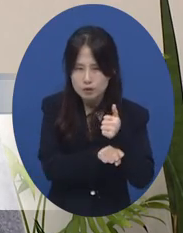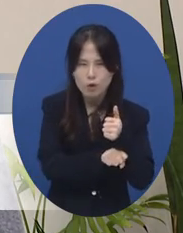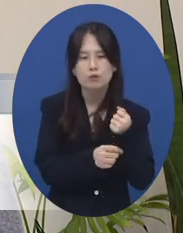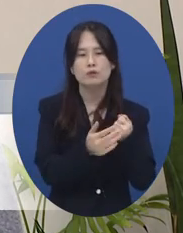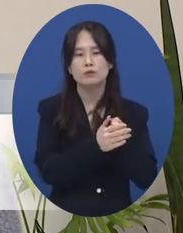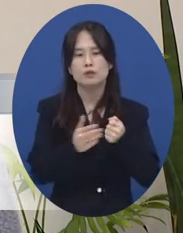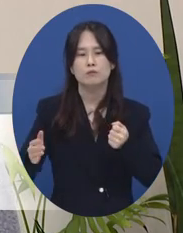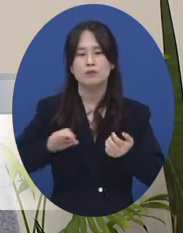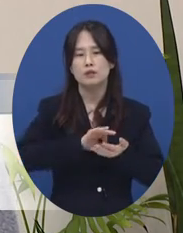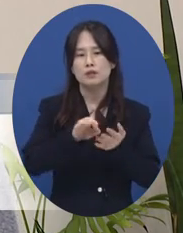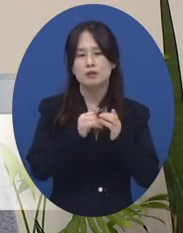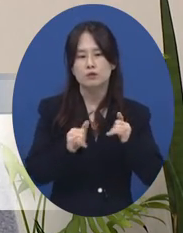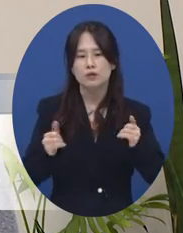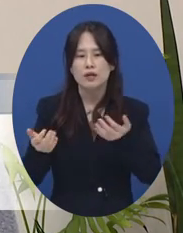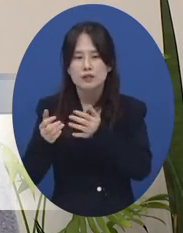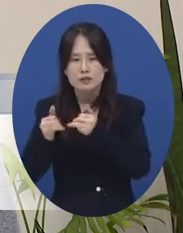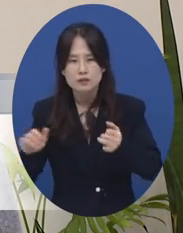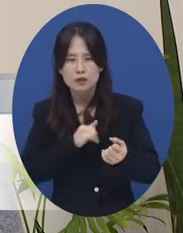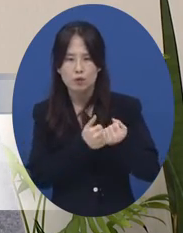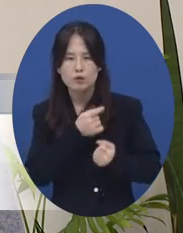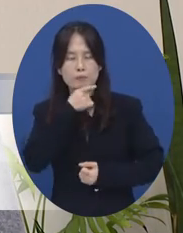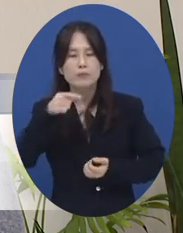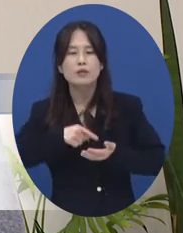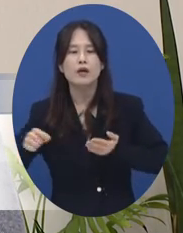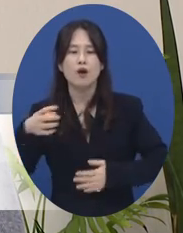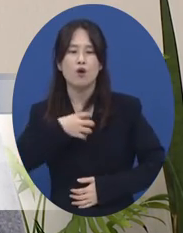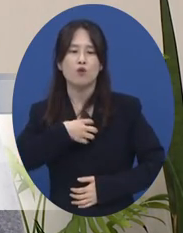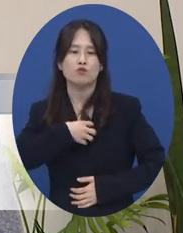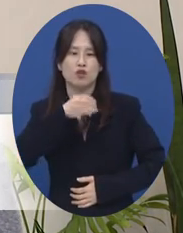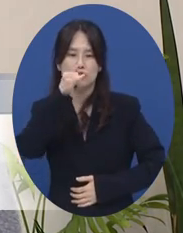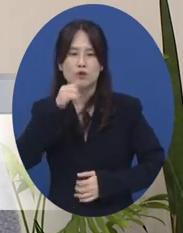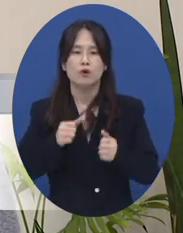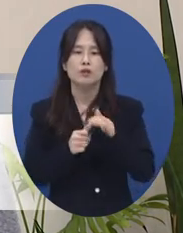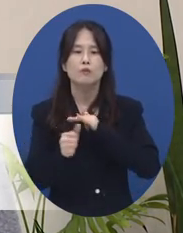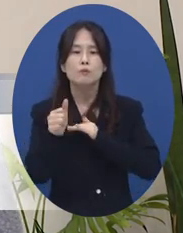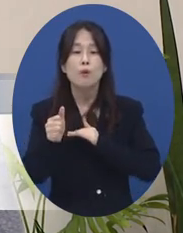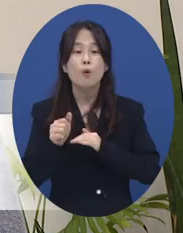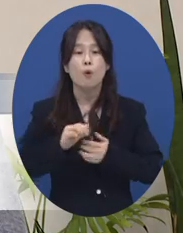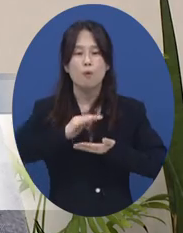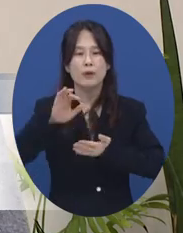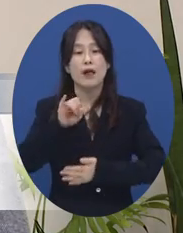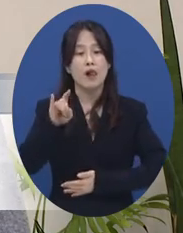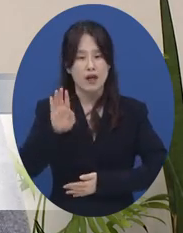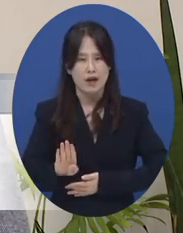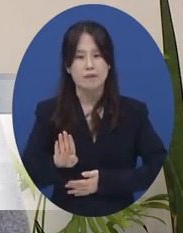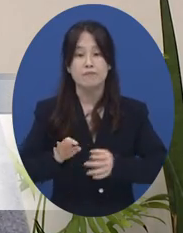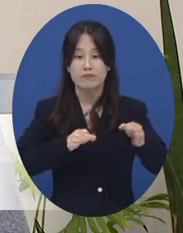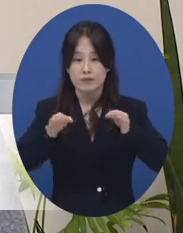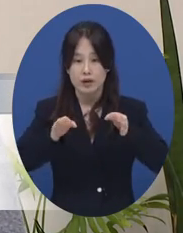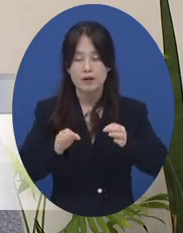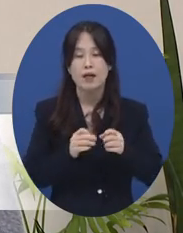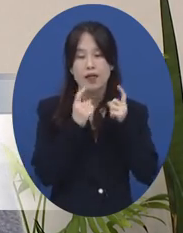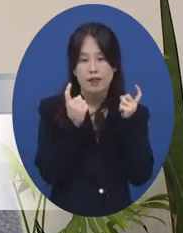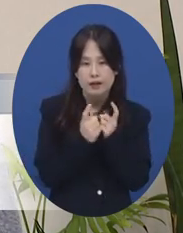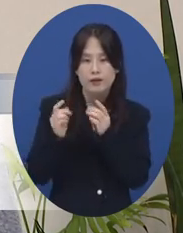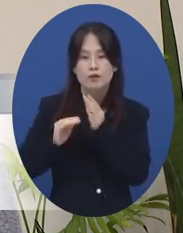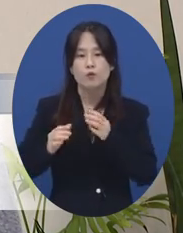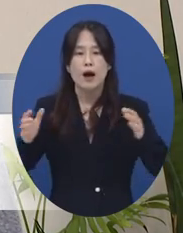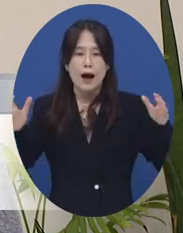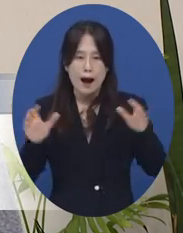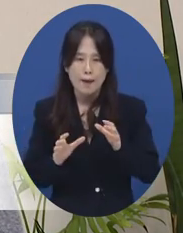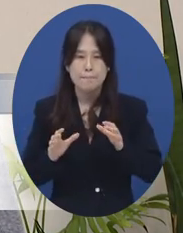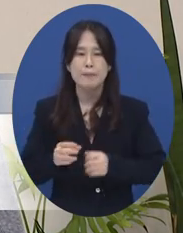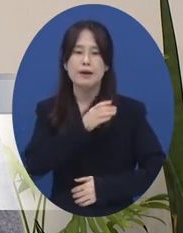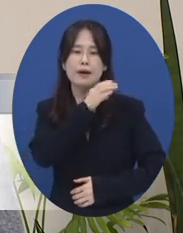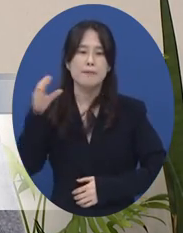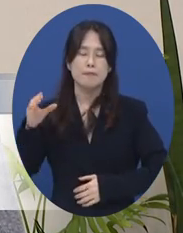종사자들의 권익이 침해될 우려가 있습니다 대표적인게 배달의 기장 인데요 민간이 협력하여 건전한 플랫폼 생태계를 만들